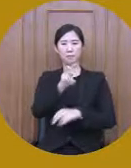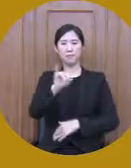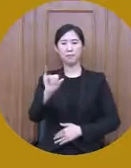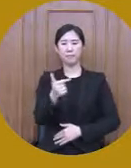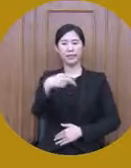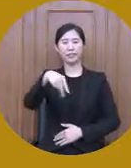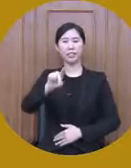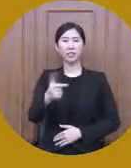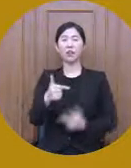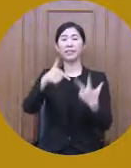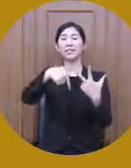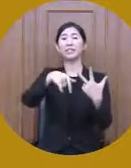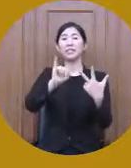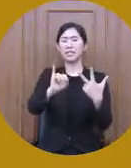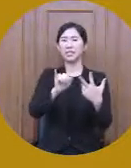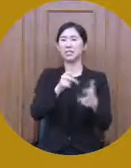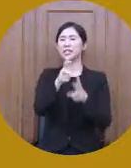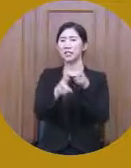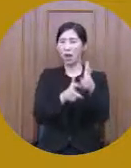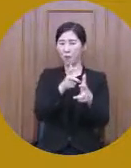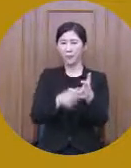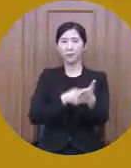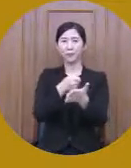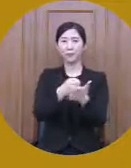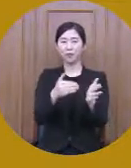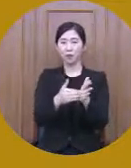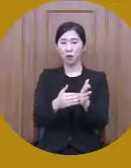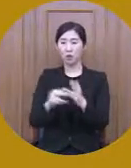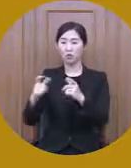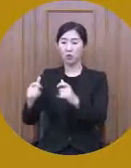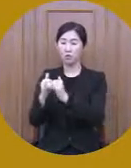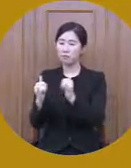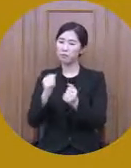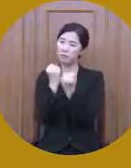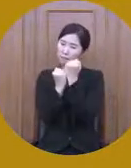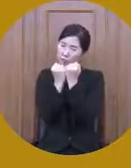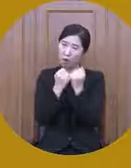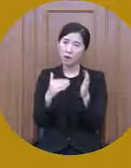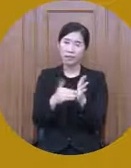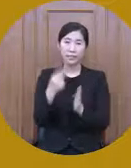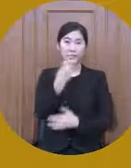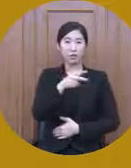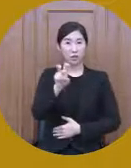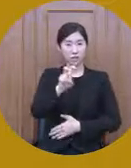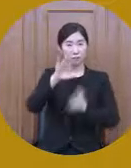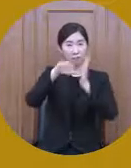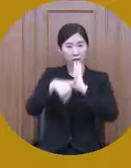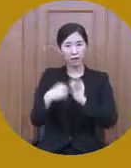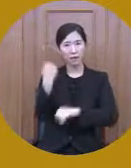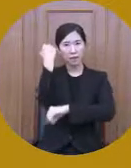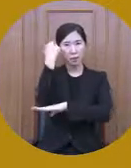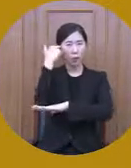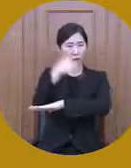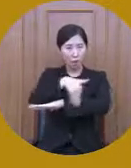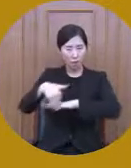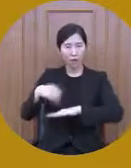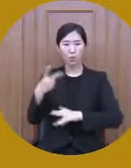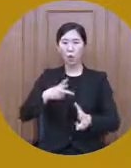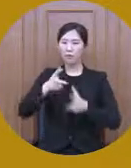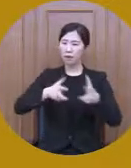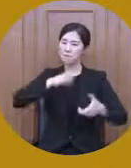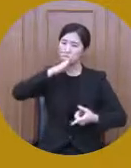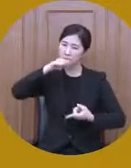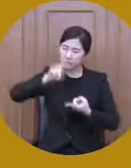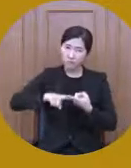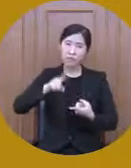주민 설문조사와 읍면동 시정운영 설명회를 거쳤고 2020년에는 기본계획과 사업 타당성 검토